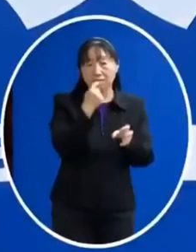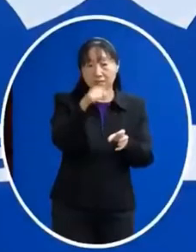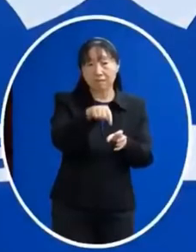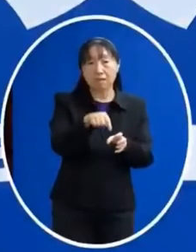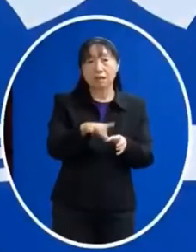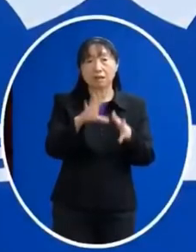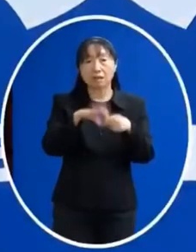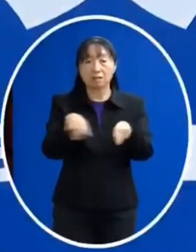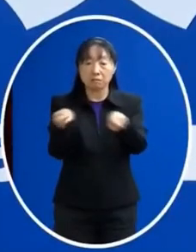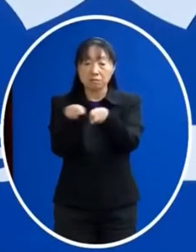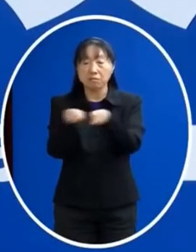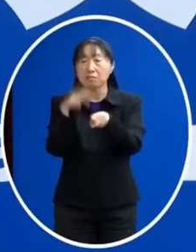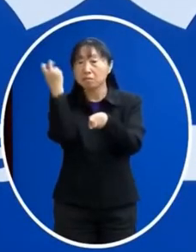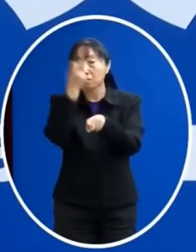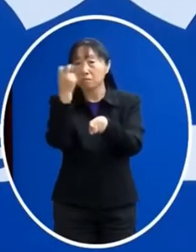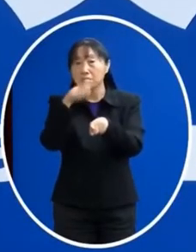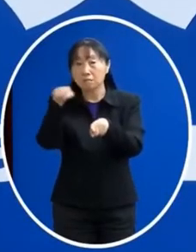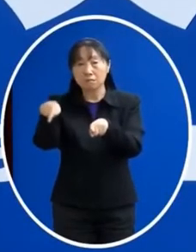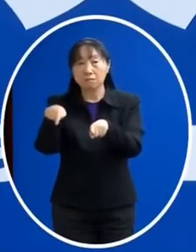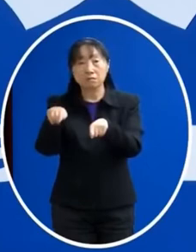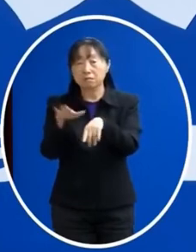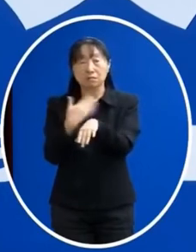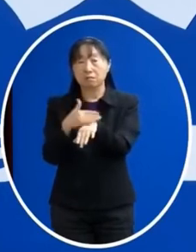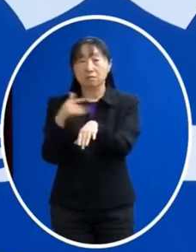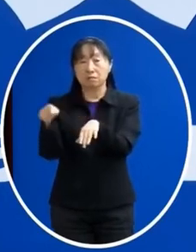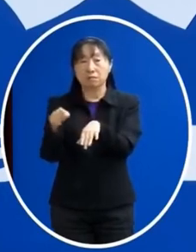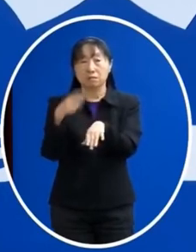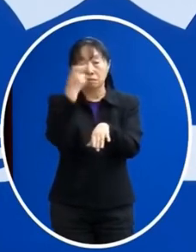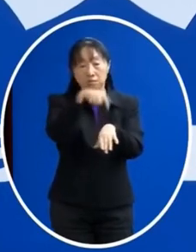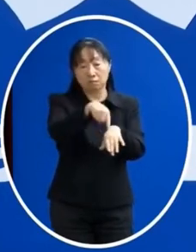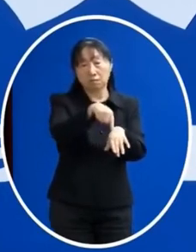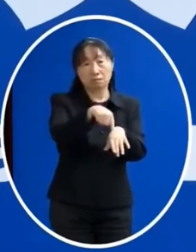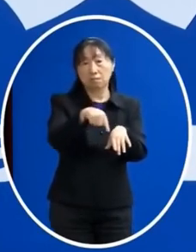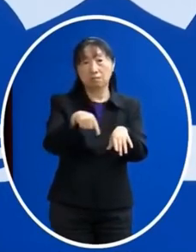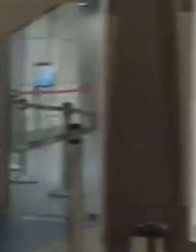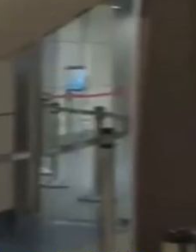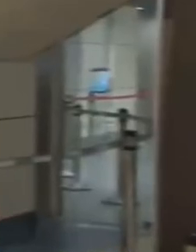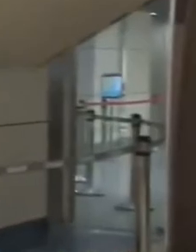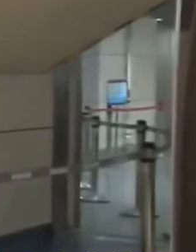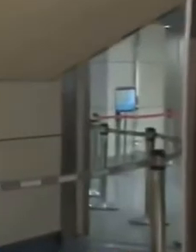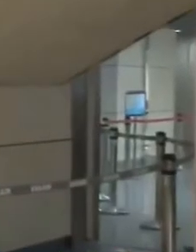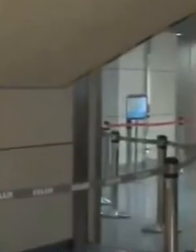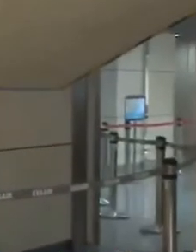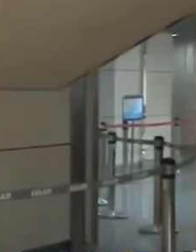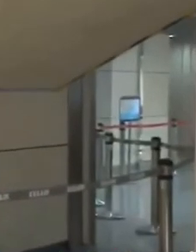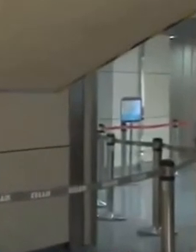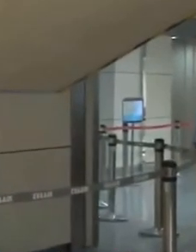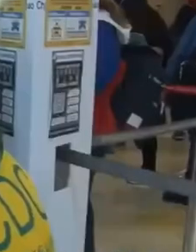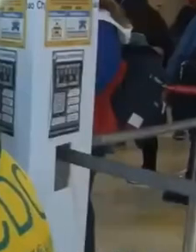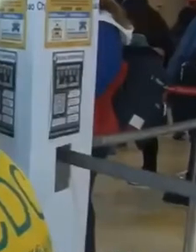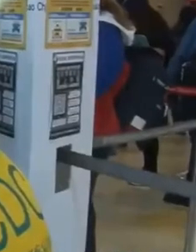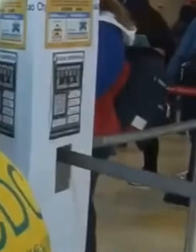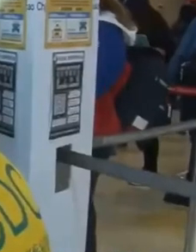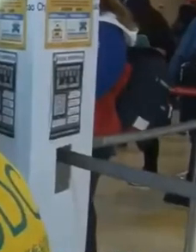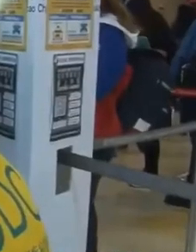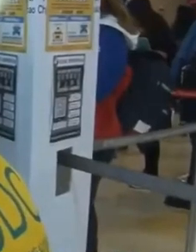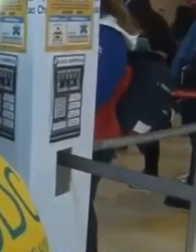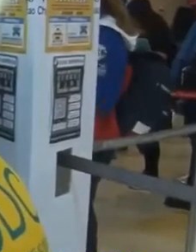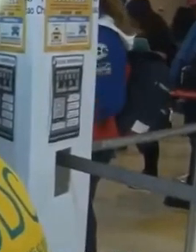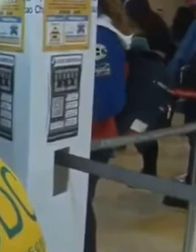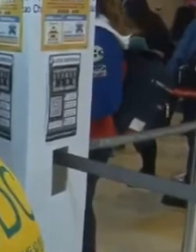在我们一般例行的 PCR 检验里面，应该是不会有侦测不到的一个情形。 台湾边境防疫至关重要，放宽